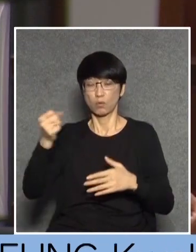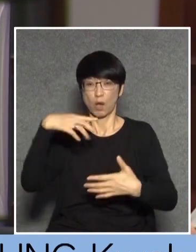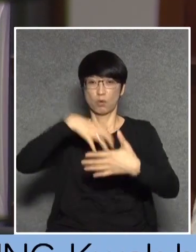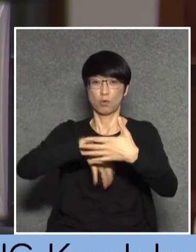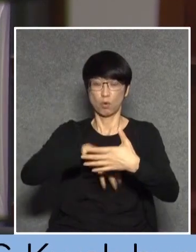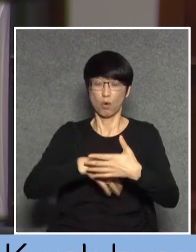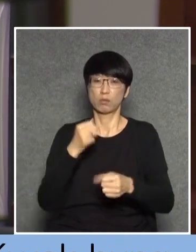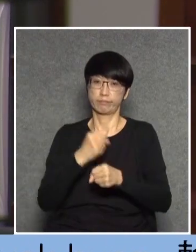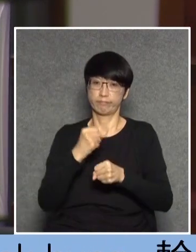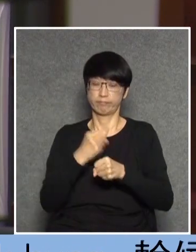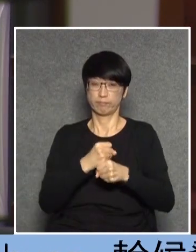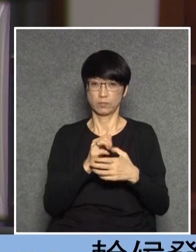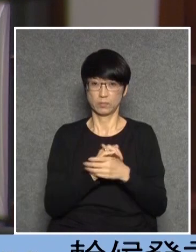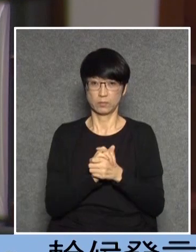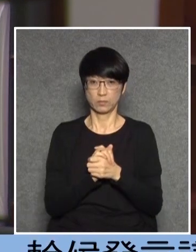會做一啲